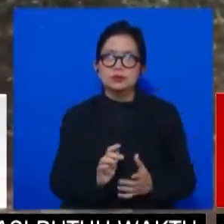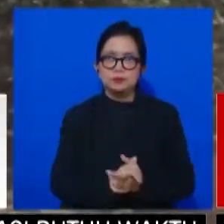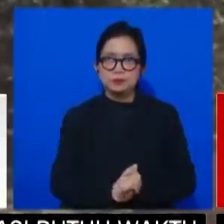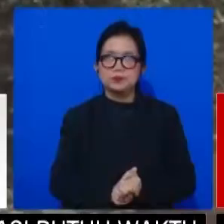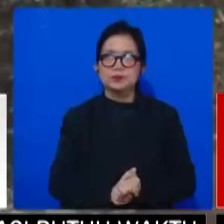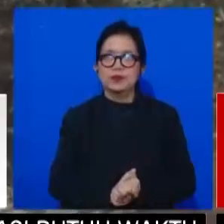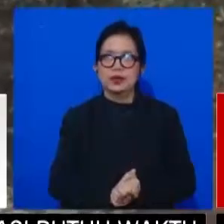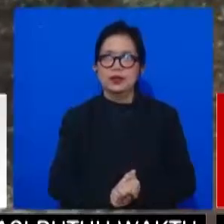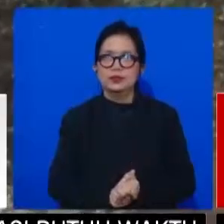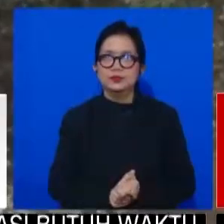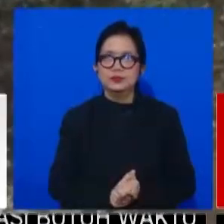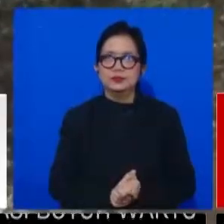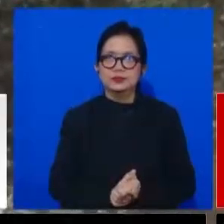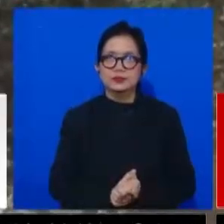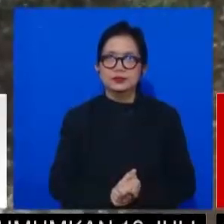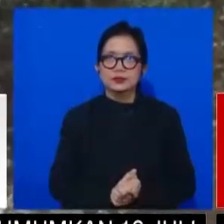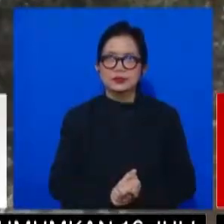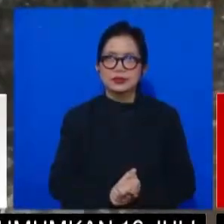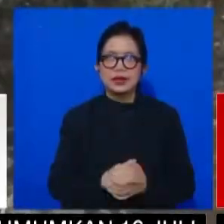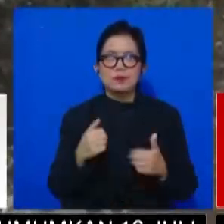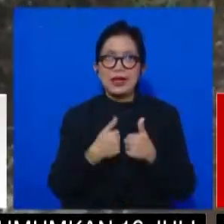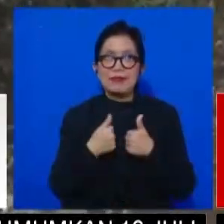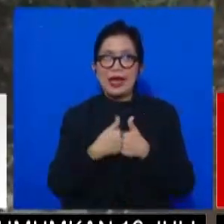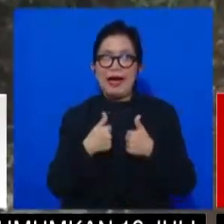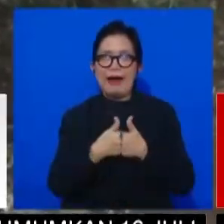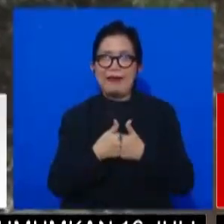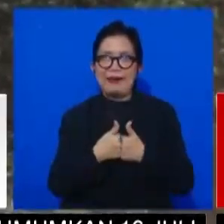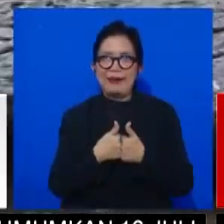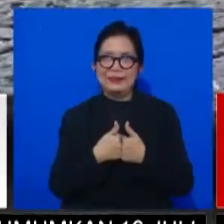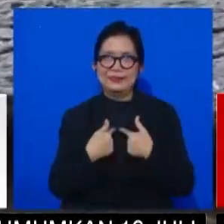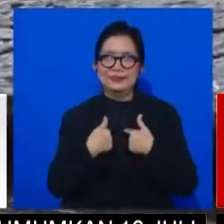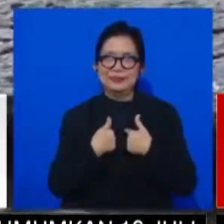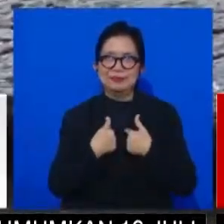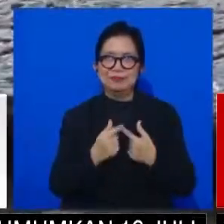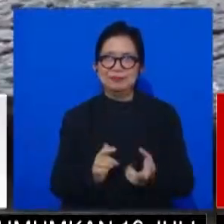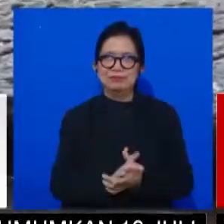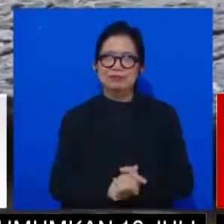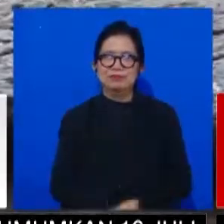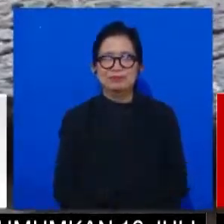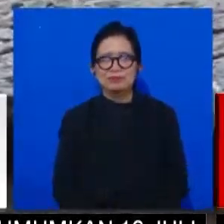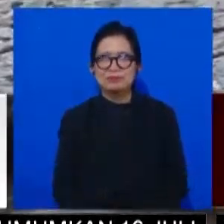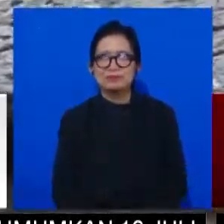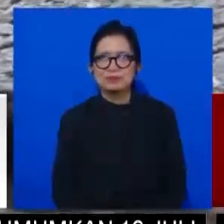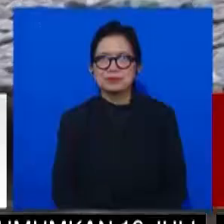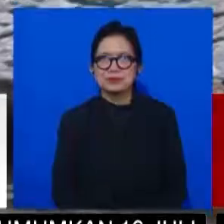jalan-jalan yang berbatuan, lumayan terjal. Ya cukup menantang sekali sih untuk adrenalinnya.